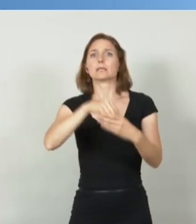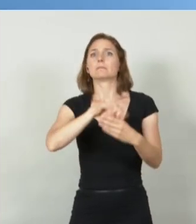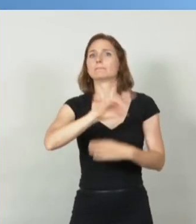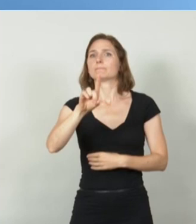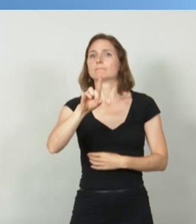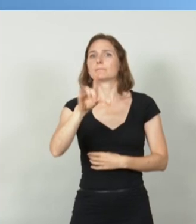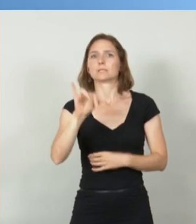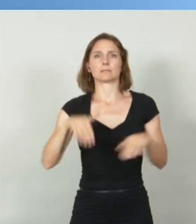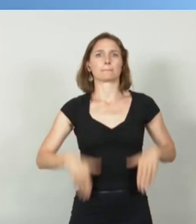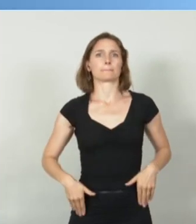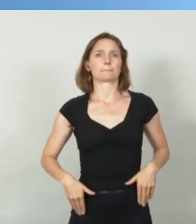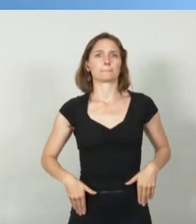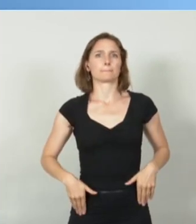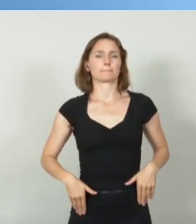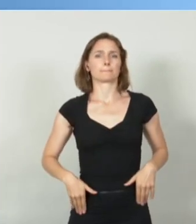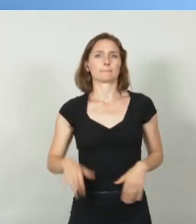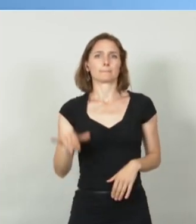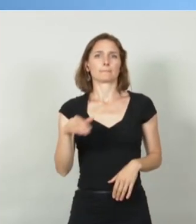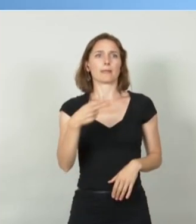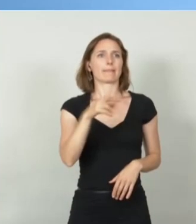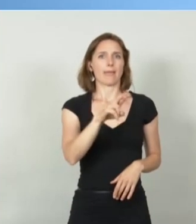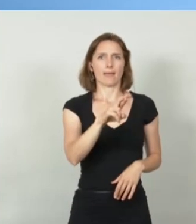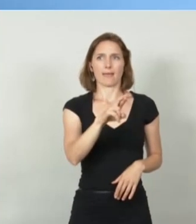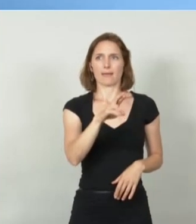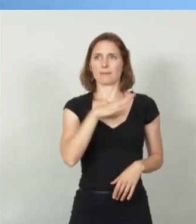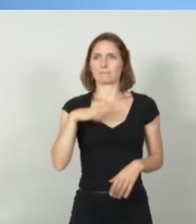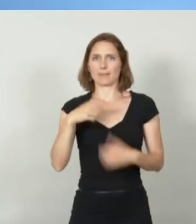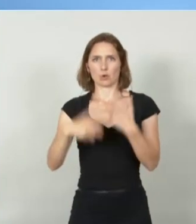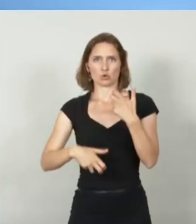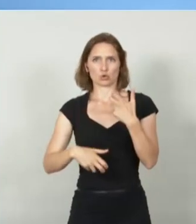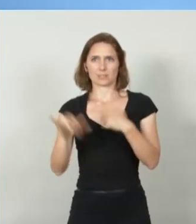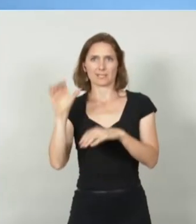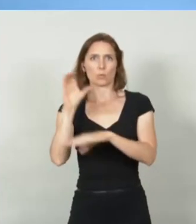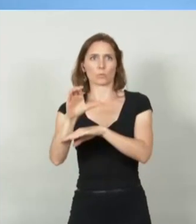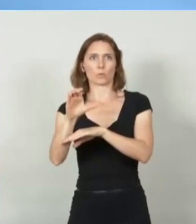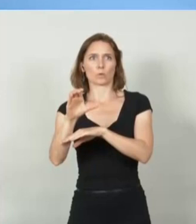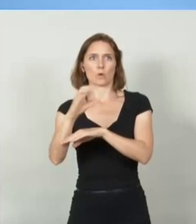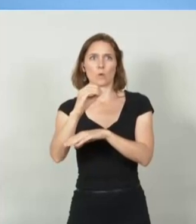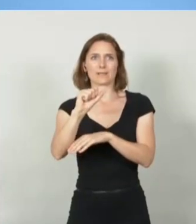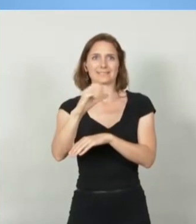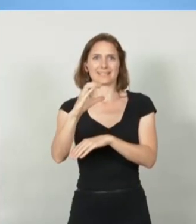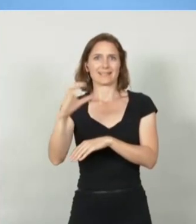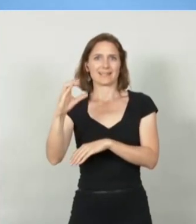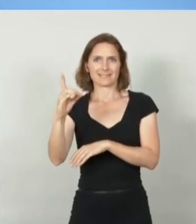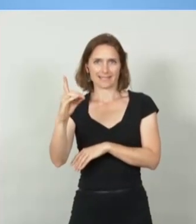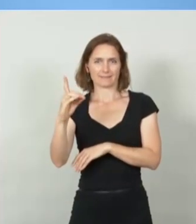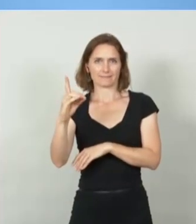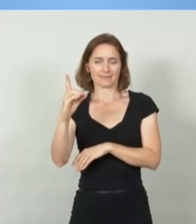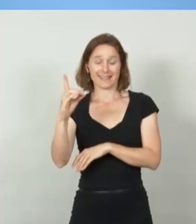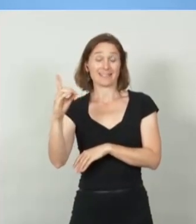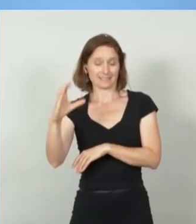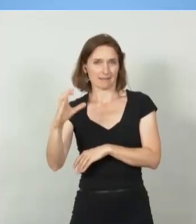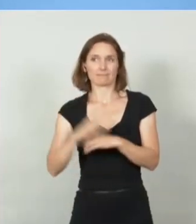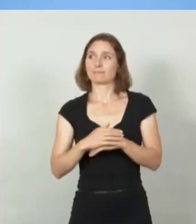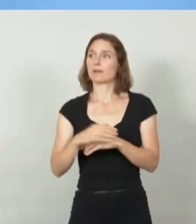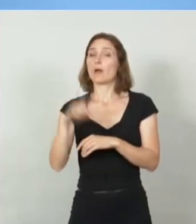s'abstient nerf madame roche qui votre compte au LCDC qui vote pour des autres